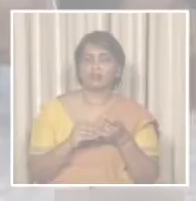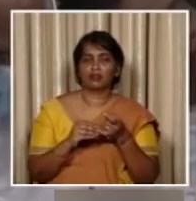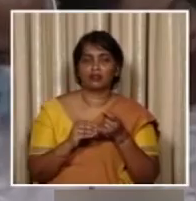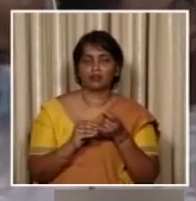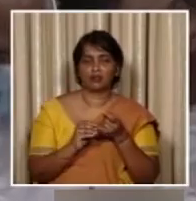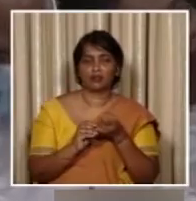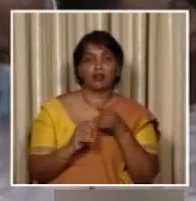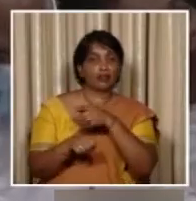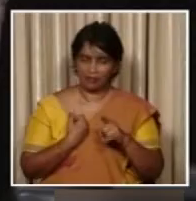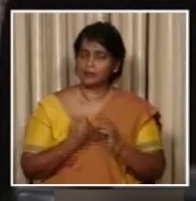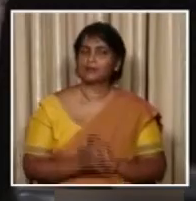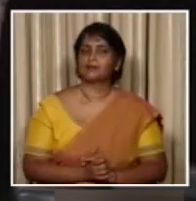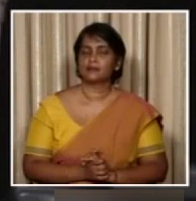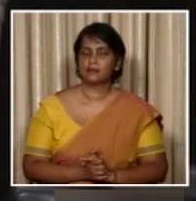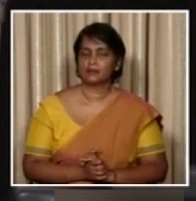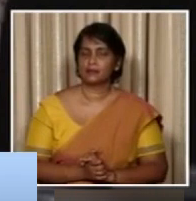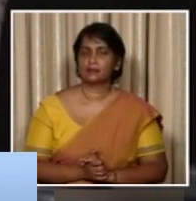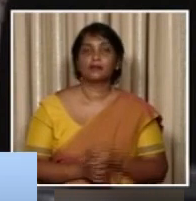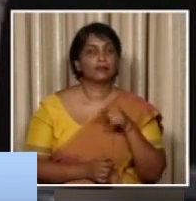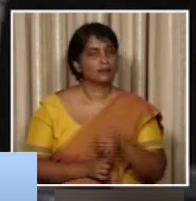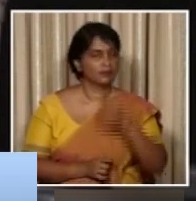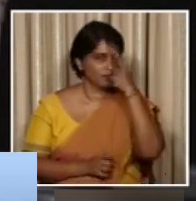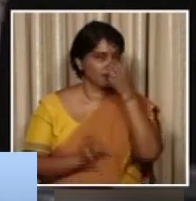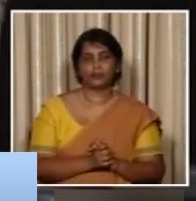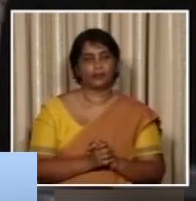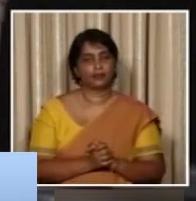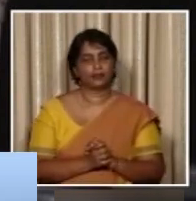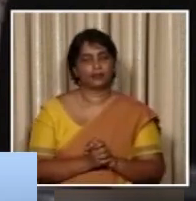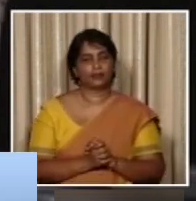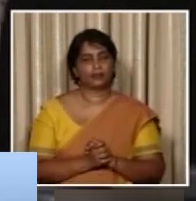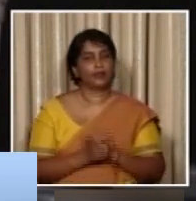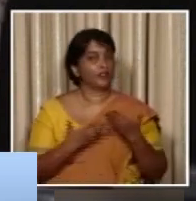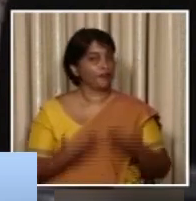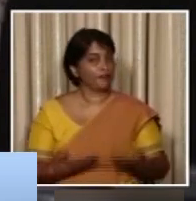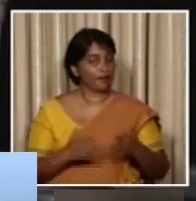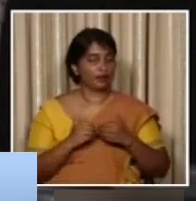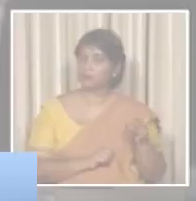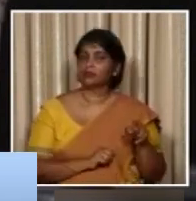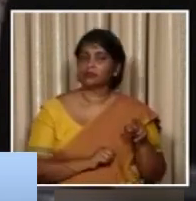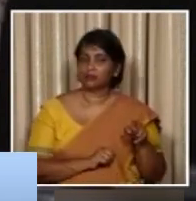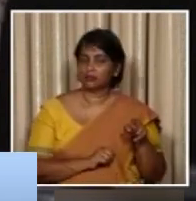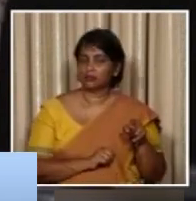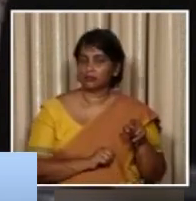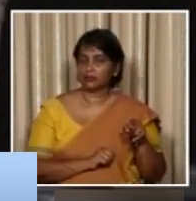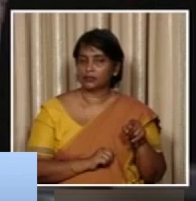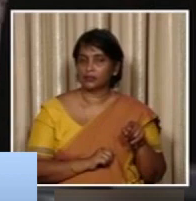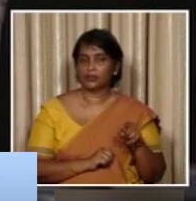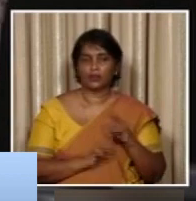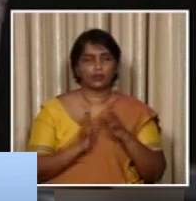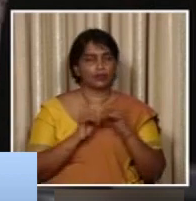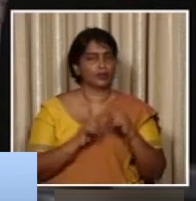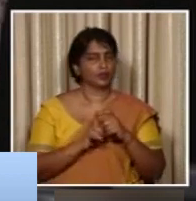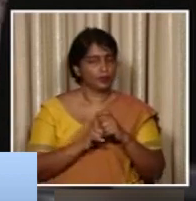යටගහන්න කටයුතු කරලා තියෙනවා මේ පාස්කු ප්‍රහාරය පිළිබඳව වර්තමානයේ තියෙන තත්ත්වය අනුව අධිචෝදනා